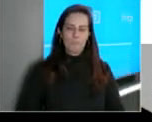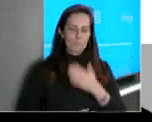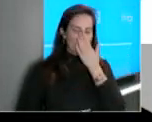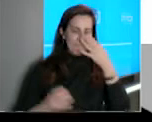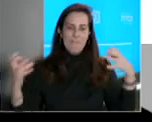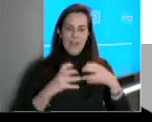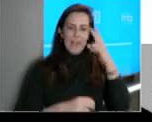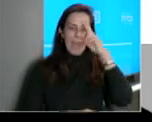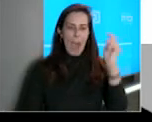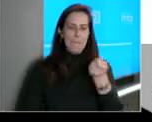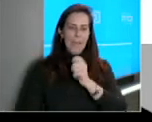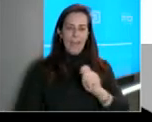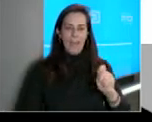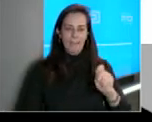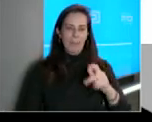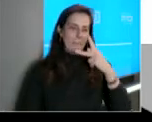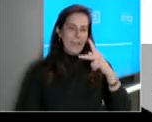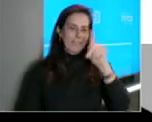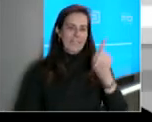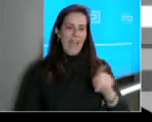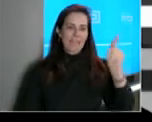מפלגת הפיראטים, פזיין.